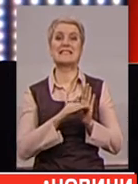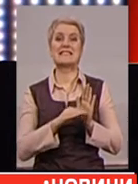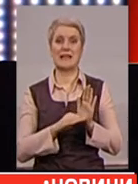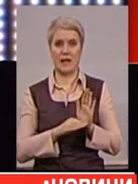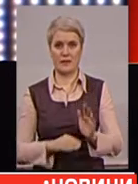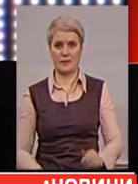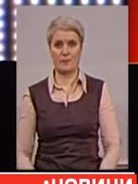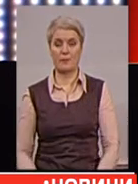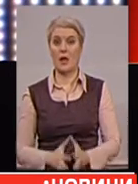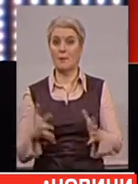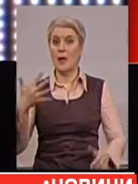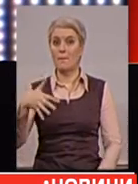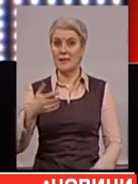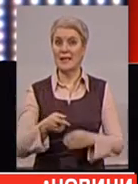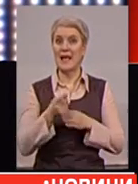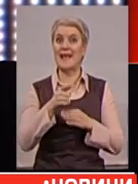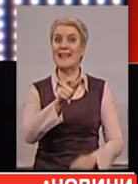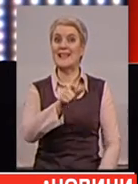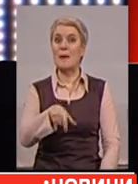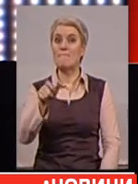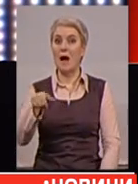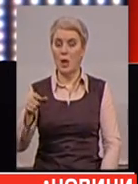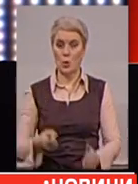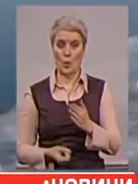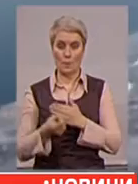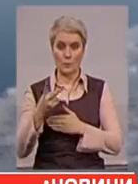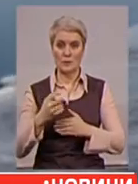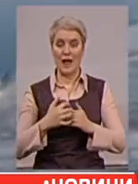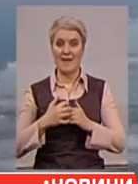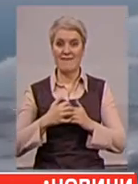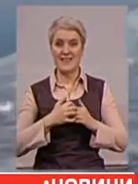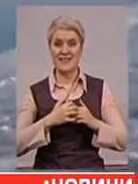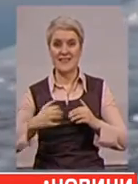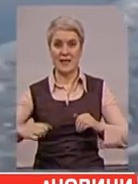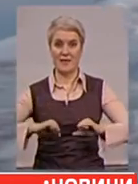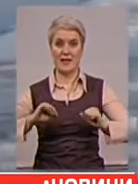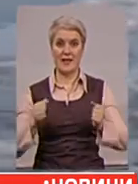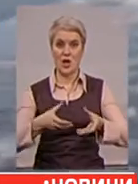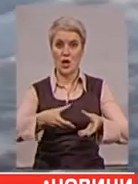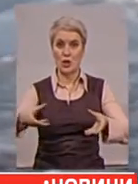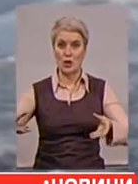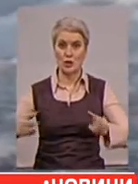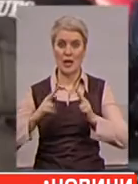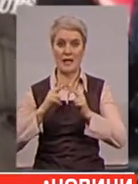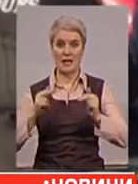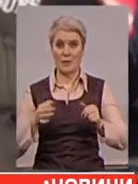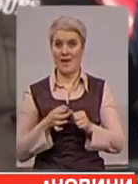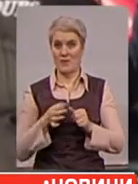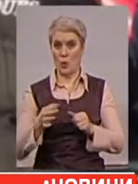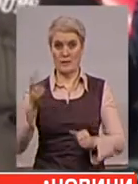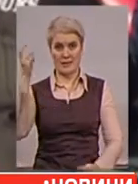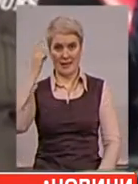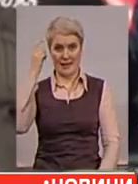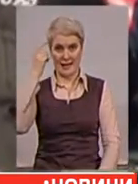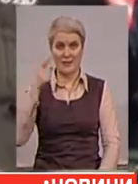Більше як півсотні рибалок опинилися на відірваній крижині на Дніпрі. Пригода сталася на околиці Києва. Там рибалило відразу кілька сот